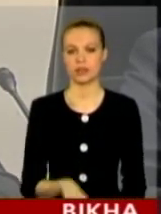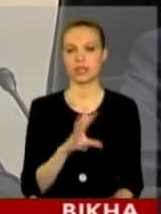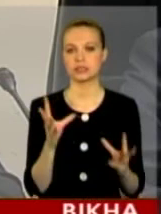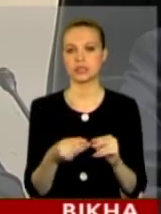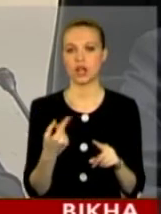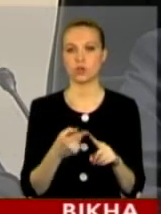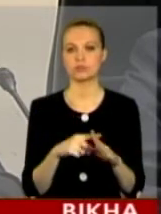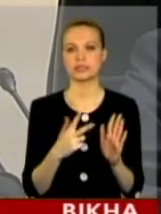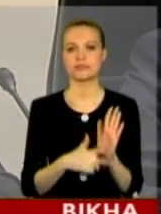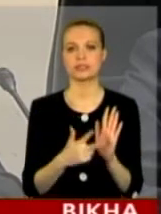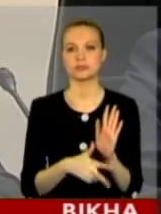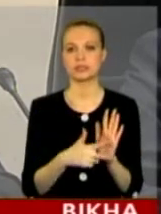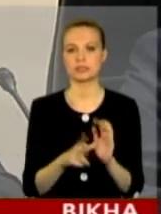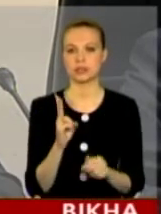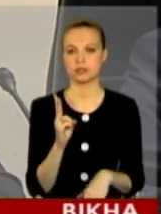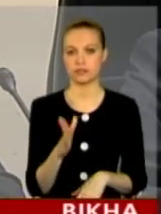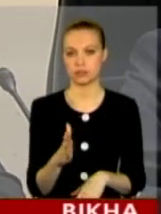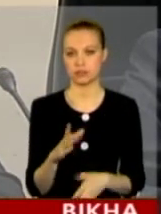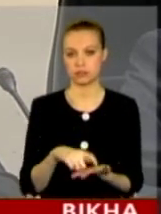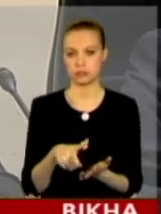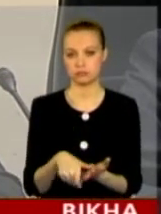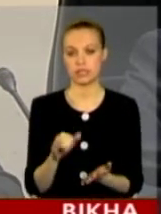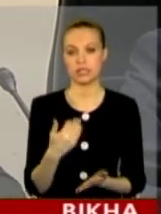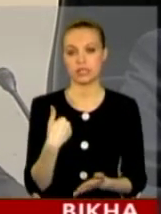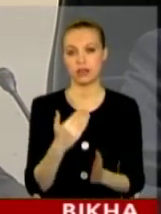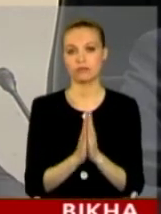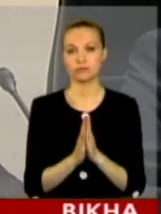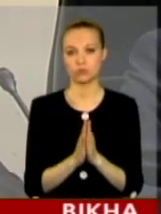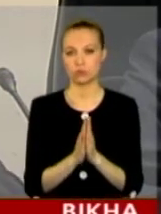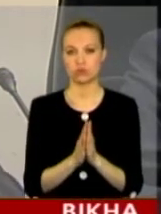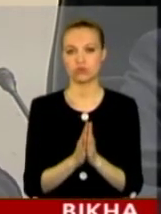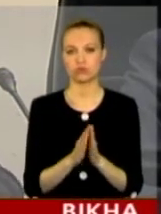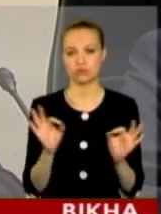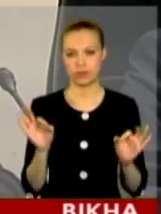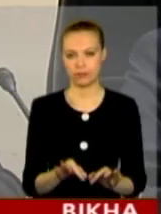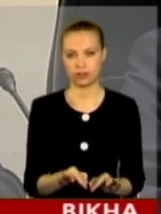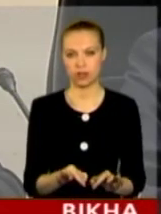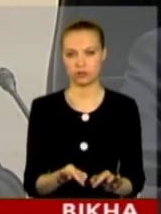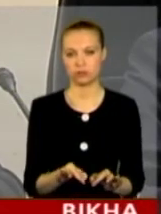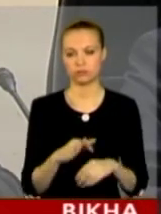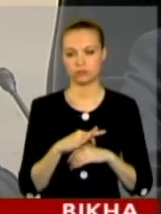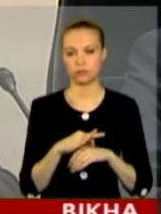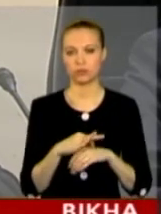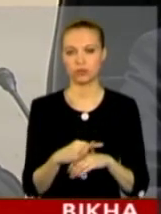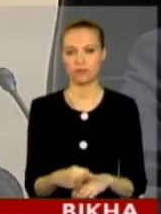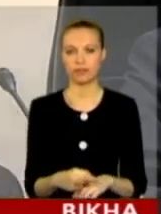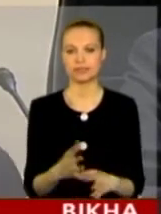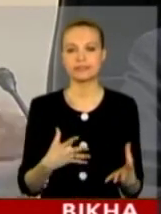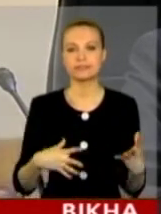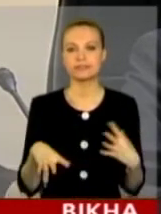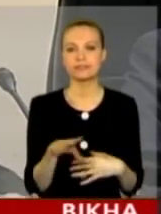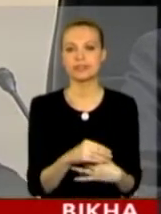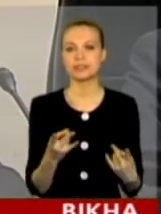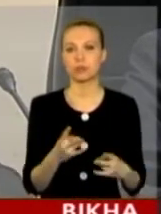Загалом це 80 квартир. Я прошу невідкладно провести всі